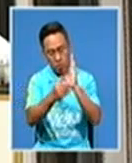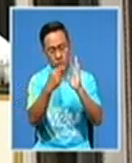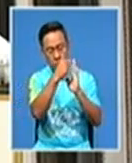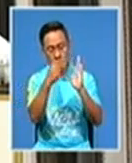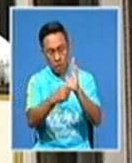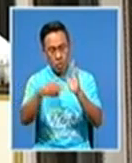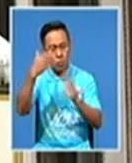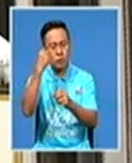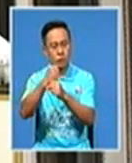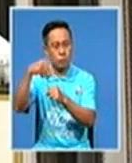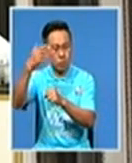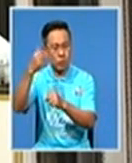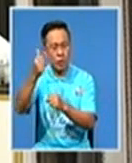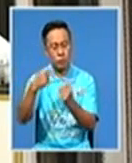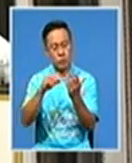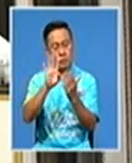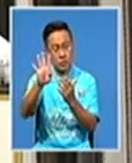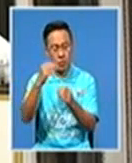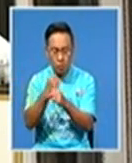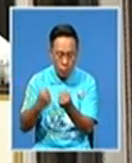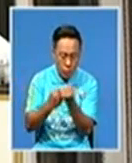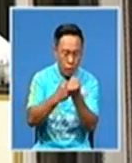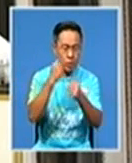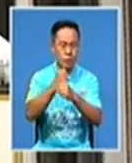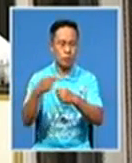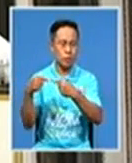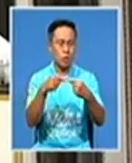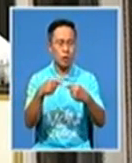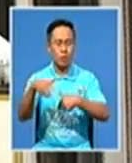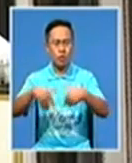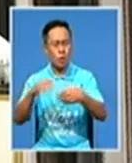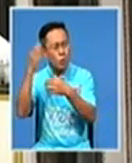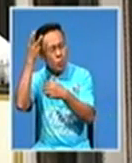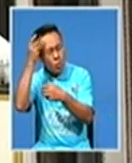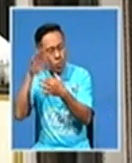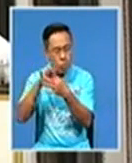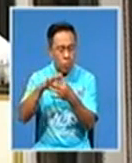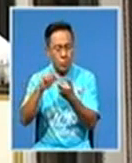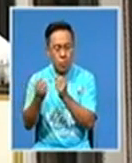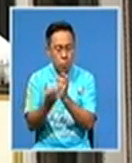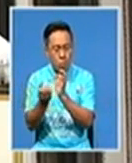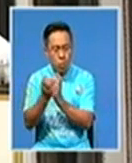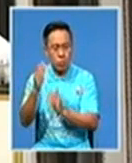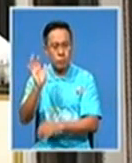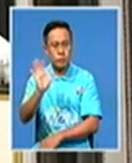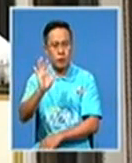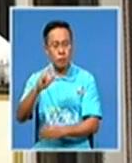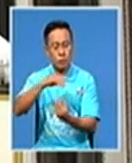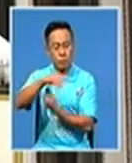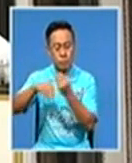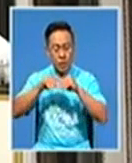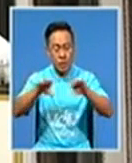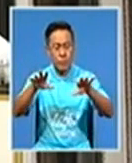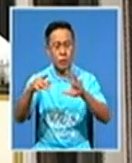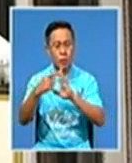ก็ทยอยดำเนินการไปนะครับก็จะเร่งรัดให้ได้โดยเร็วนั้นประชาชนที่อยู่ในตรงนั้นอย่ากังวลนะครับว่าเราประกาศพื้นที่เขตเศรษฐกิจพิเศษไปแล้ว